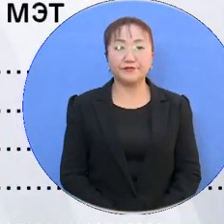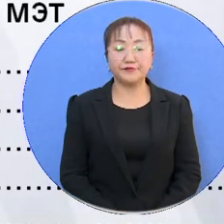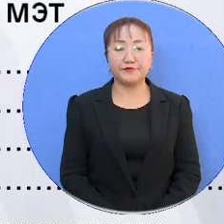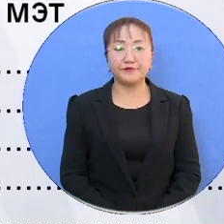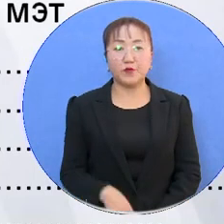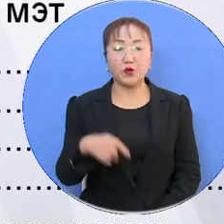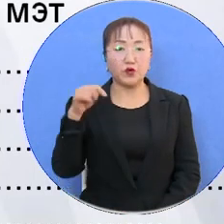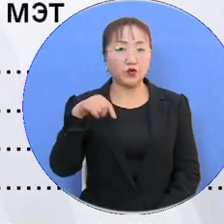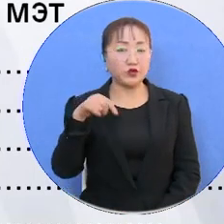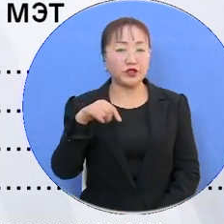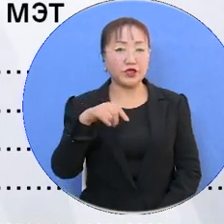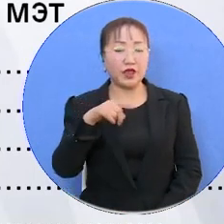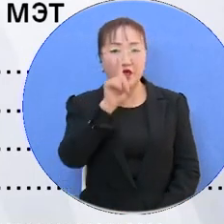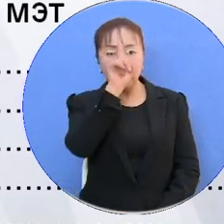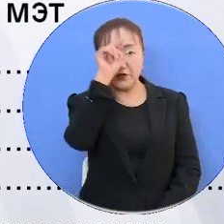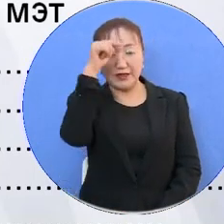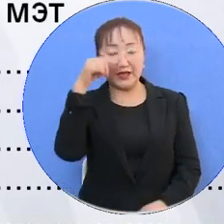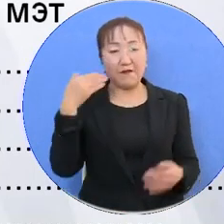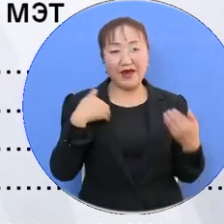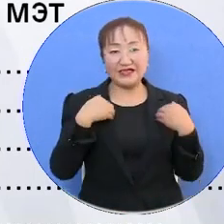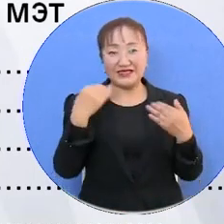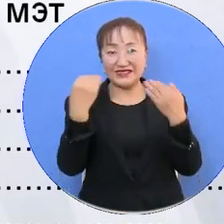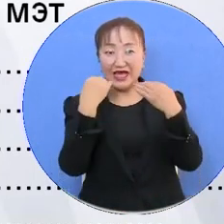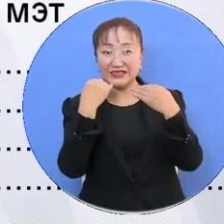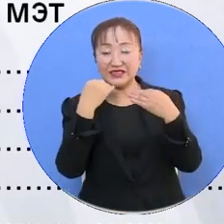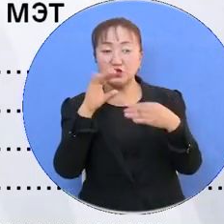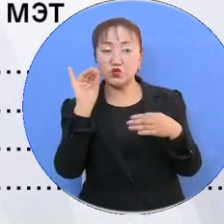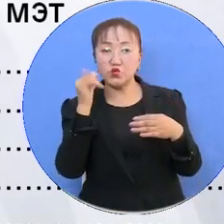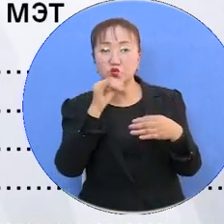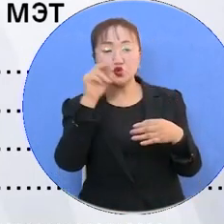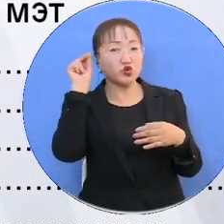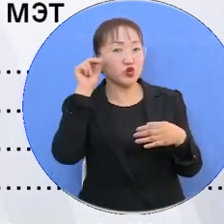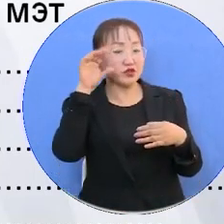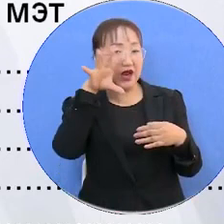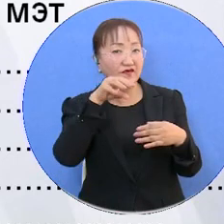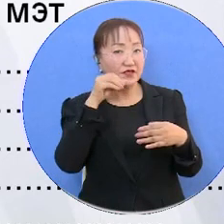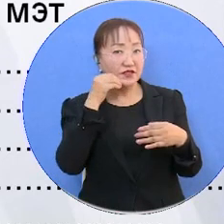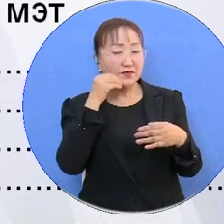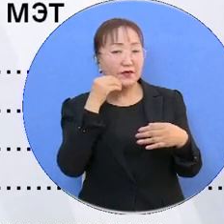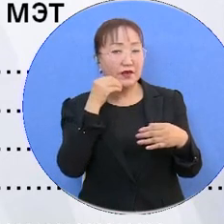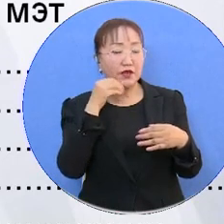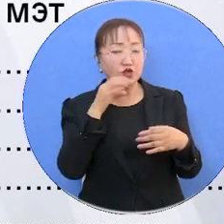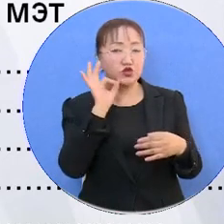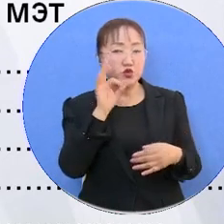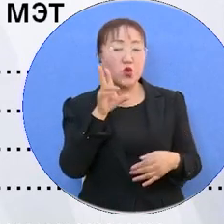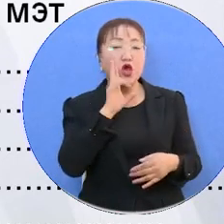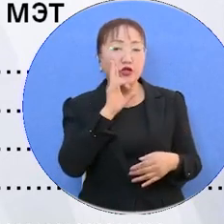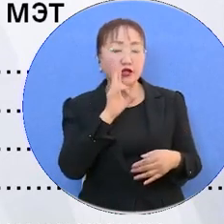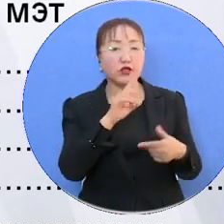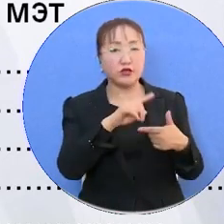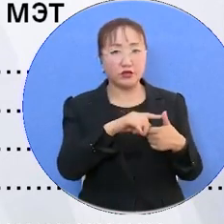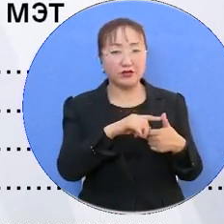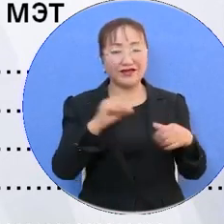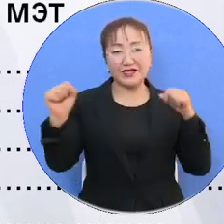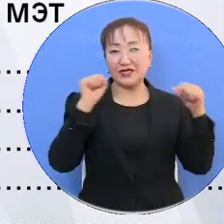За өнөөдрийн эрүүл мэндийн багшийн заасан агуулгаас юу сурсан бай хүүхдүүдээ? За бүгдээрээ зохистой хоолтын талаар